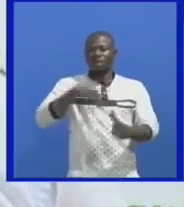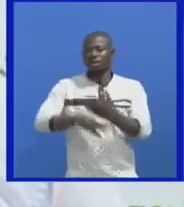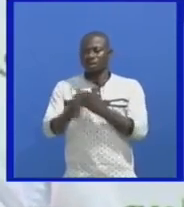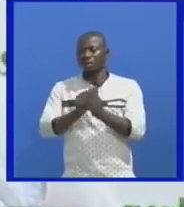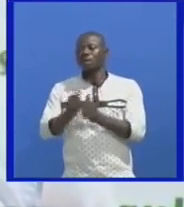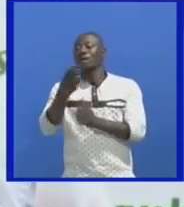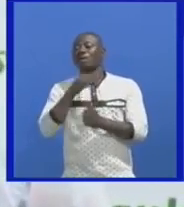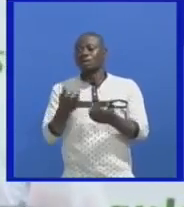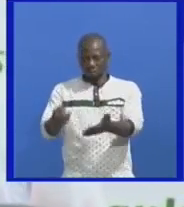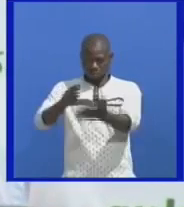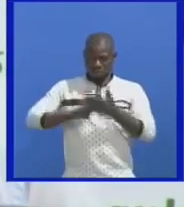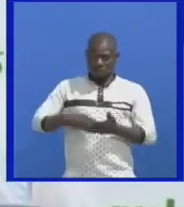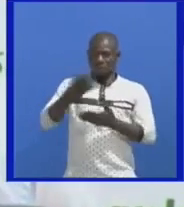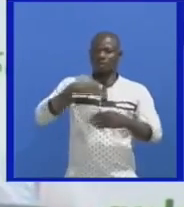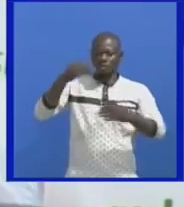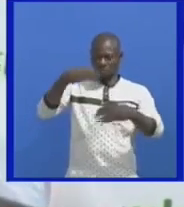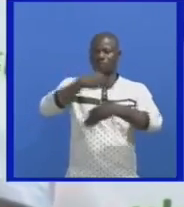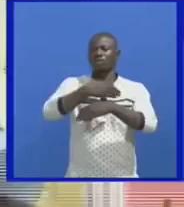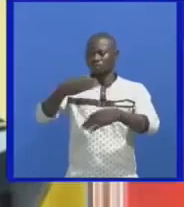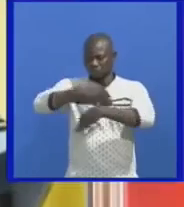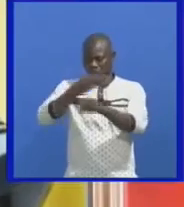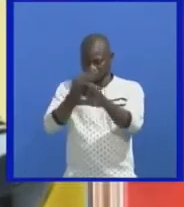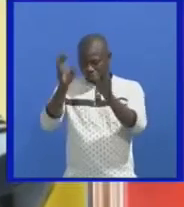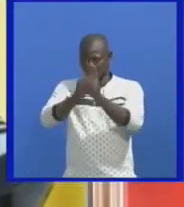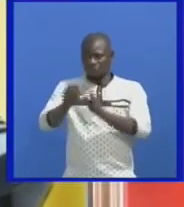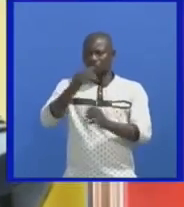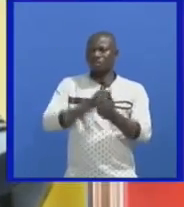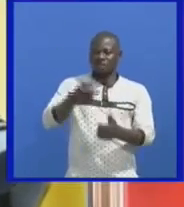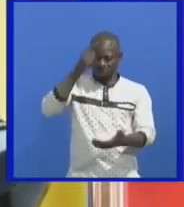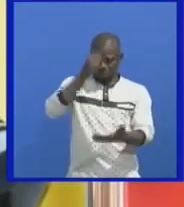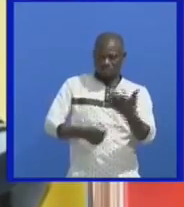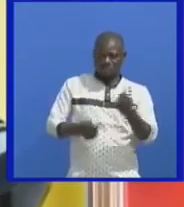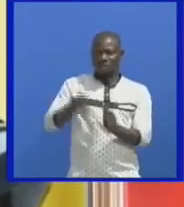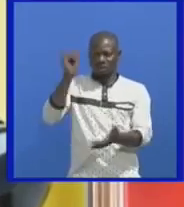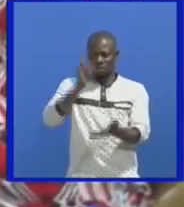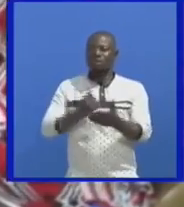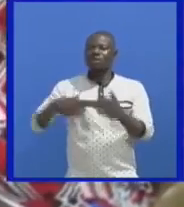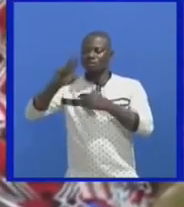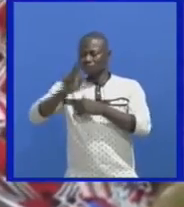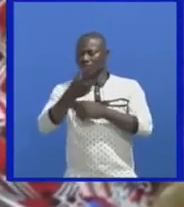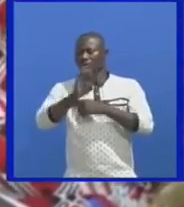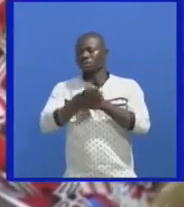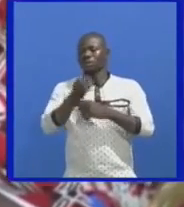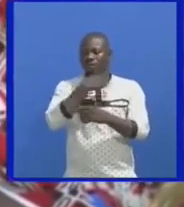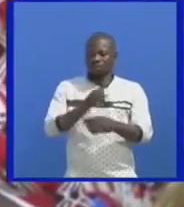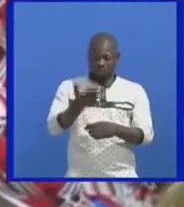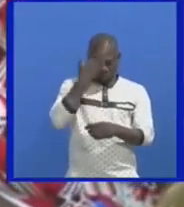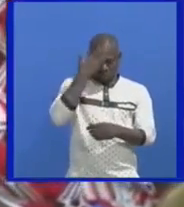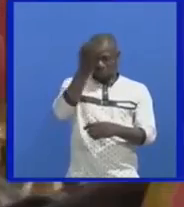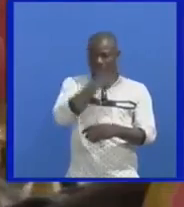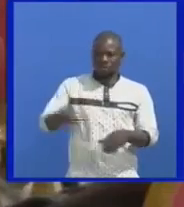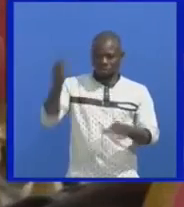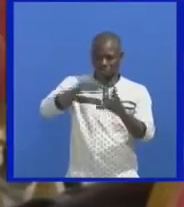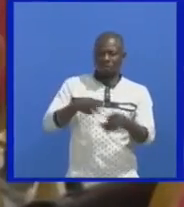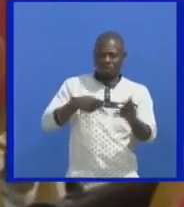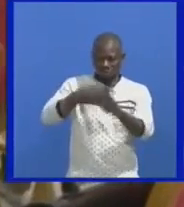le fondement de la tarification de ces redevances. Cette troisième édition connaîtra la participation d'experts de la